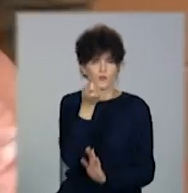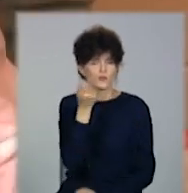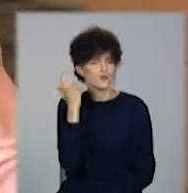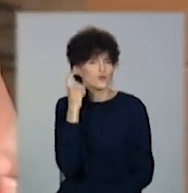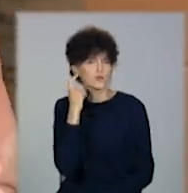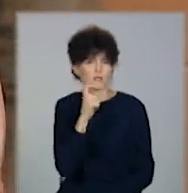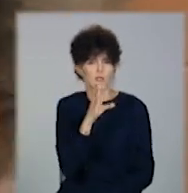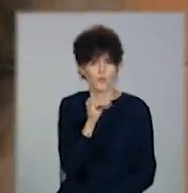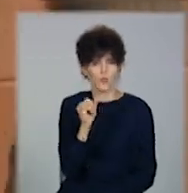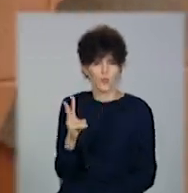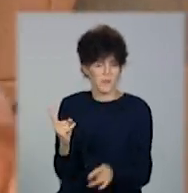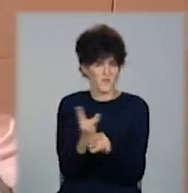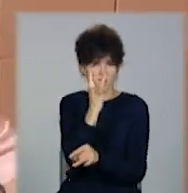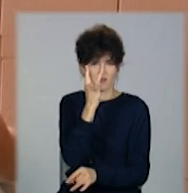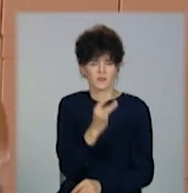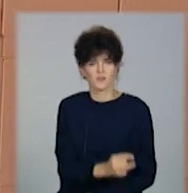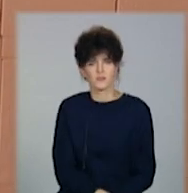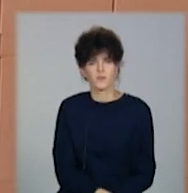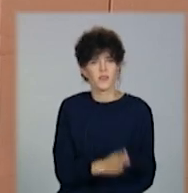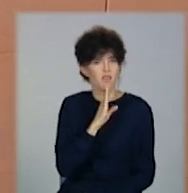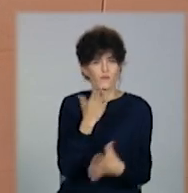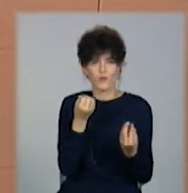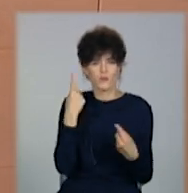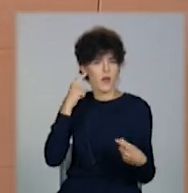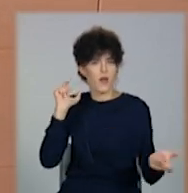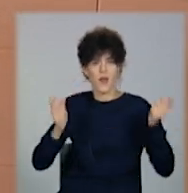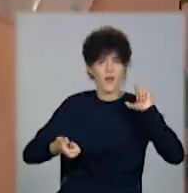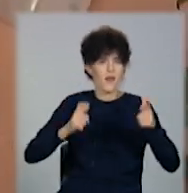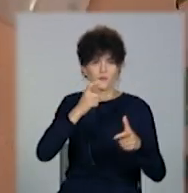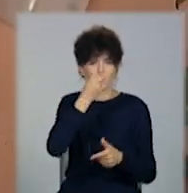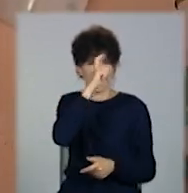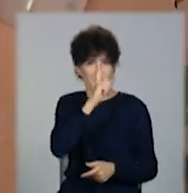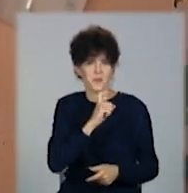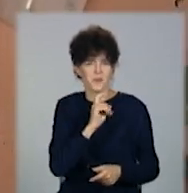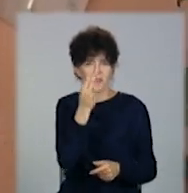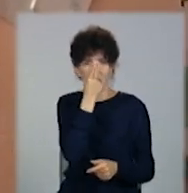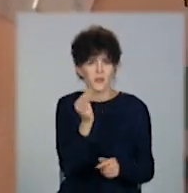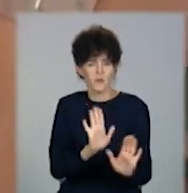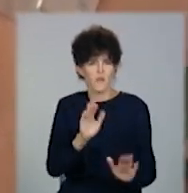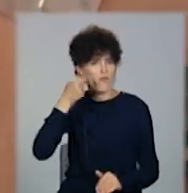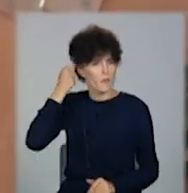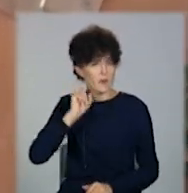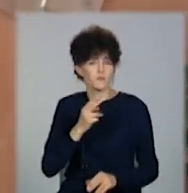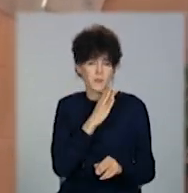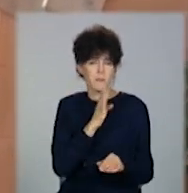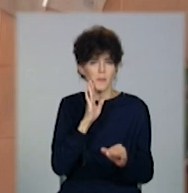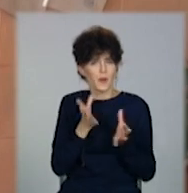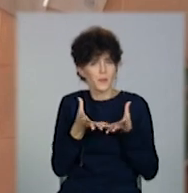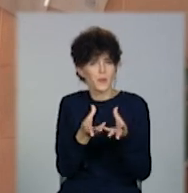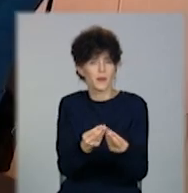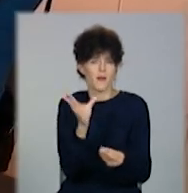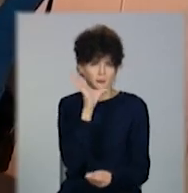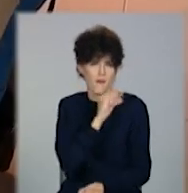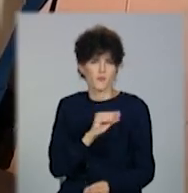чує світ довкола. Вона не розуміє, що взагалі відбувається. Голос мами швидко заспокоює дівчинку. Все